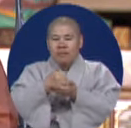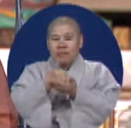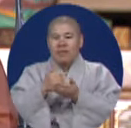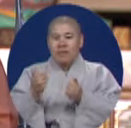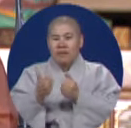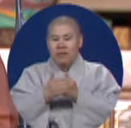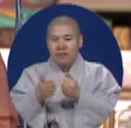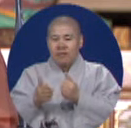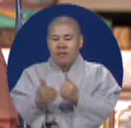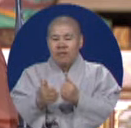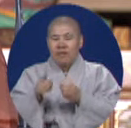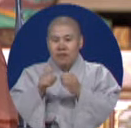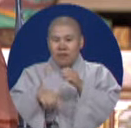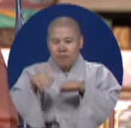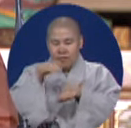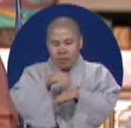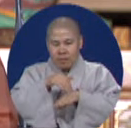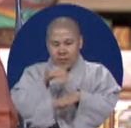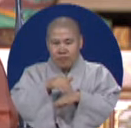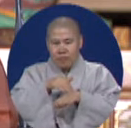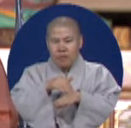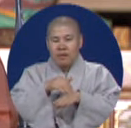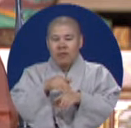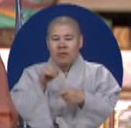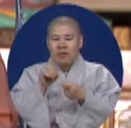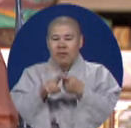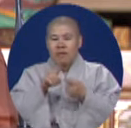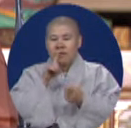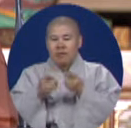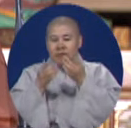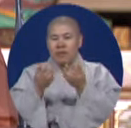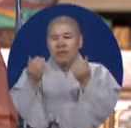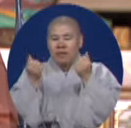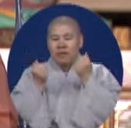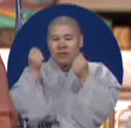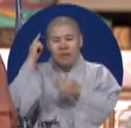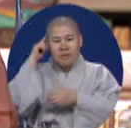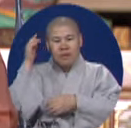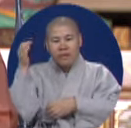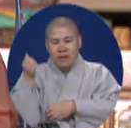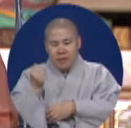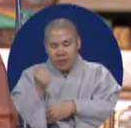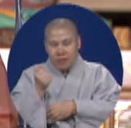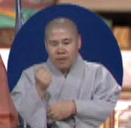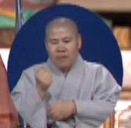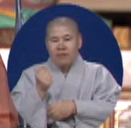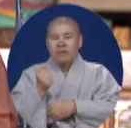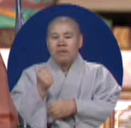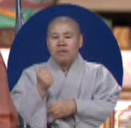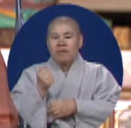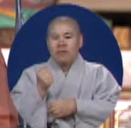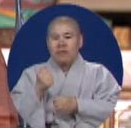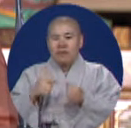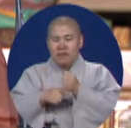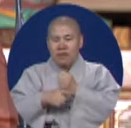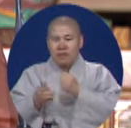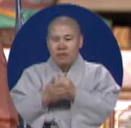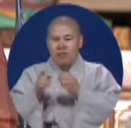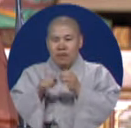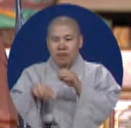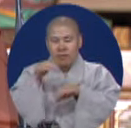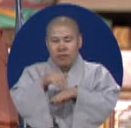그래서 수행이라고 하는 것은 건강한 정신을 갖는 길이기 때문에 수행